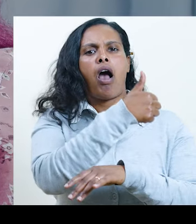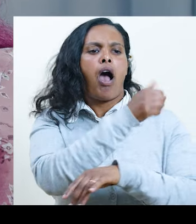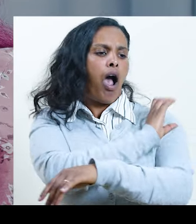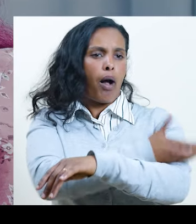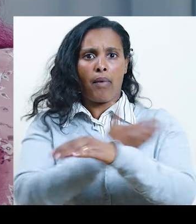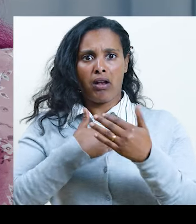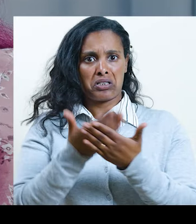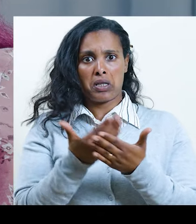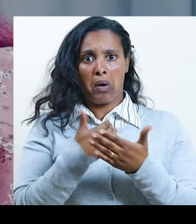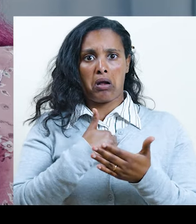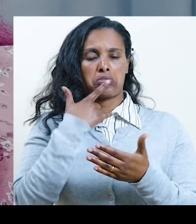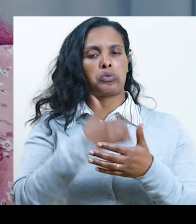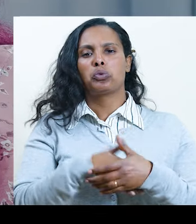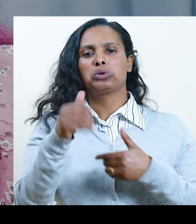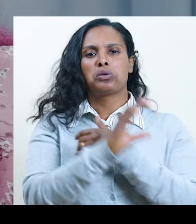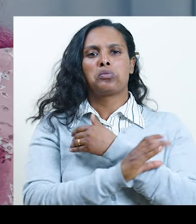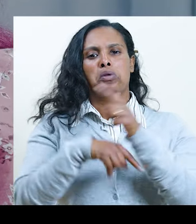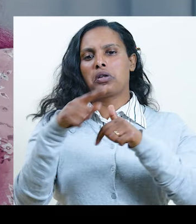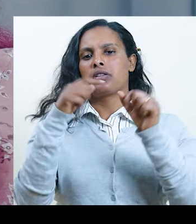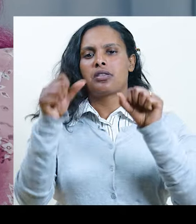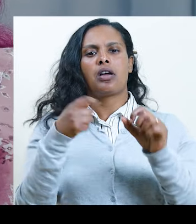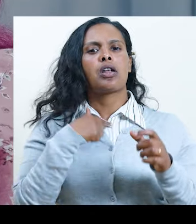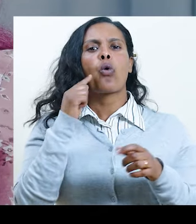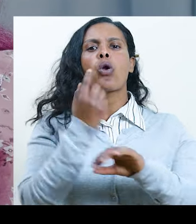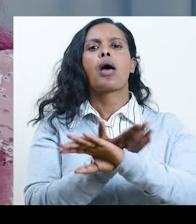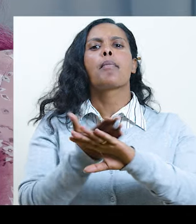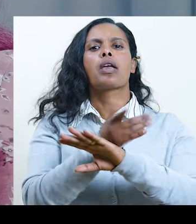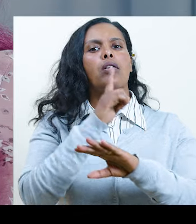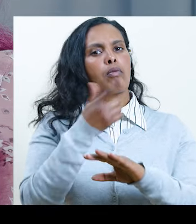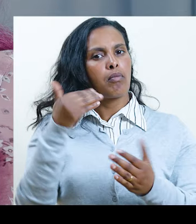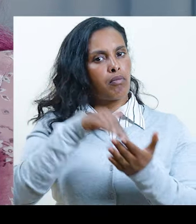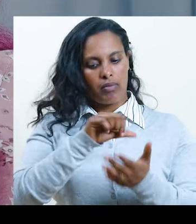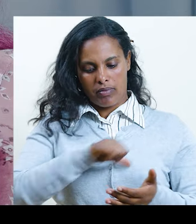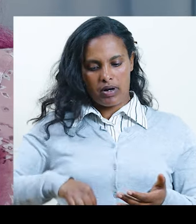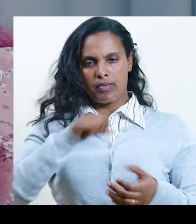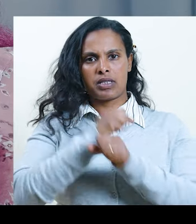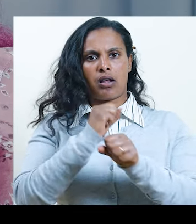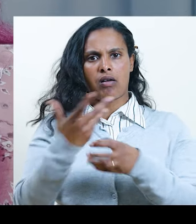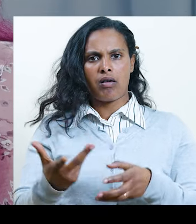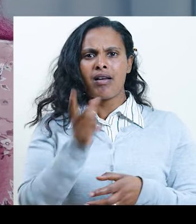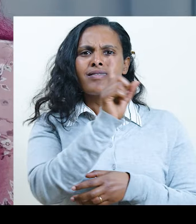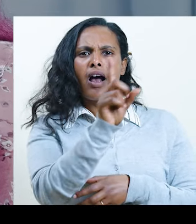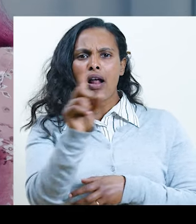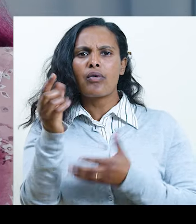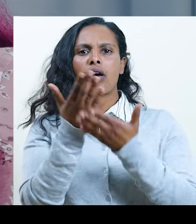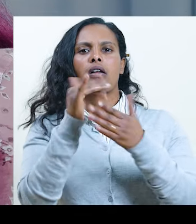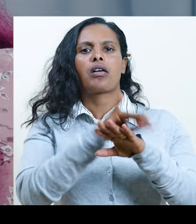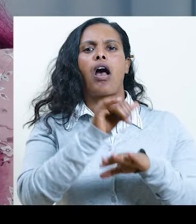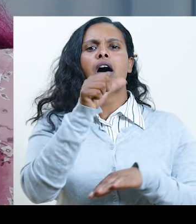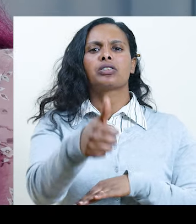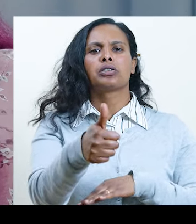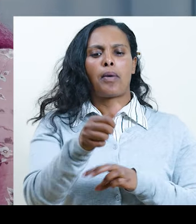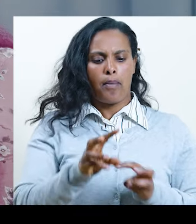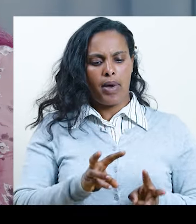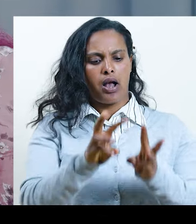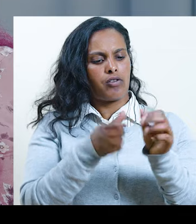አቅም ካለሽ በግል ታከሚ፣ ውጪ የምትሄጂበትን አለ። እኔ እኮ ለምኜ ነው እኮ ማስደረገው። እና እያንዳንዱ ነገር ላይ